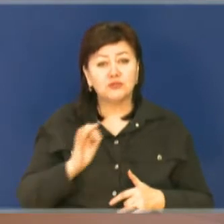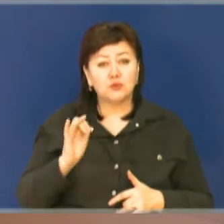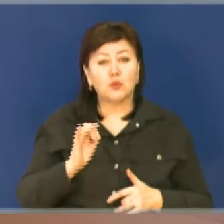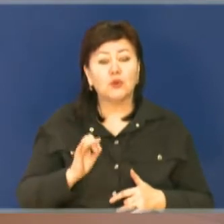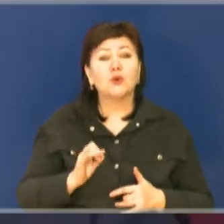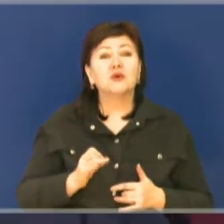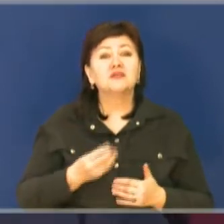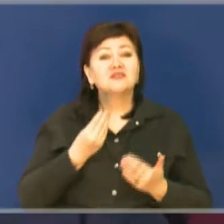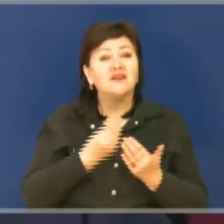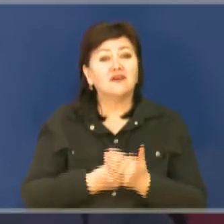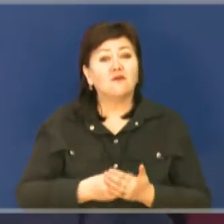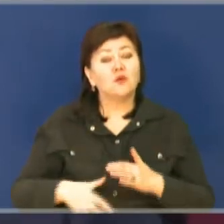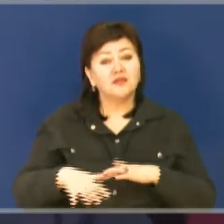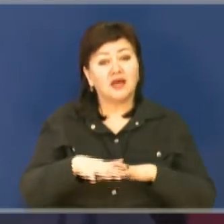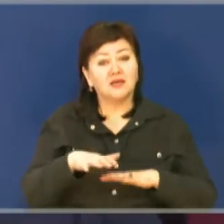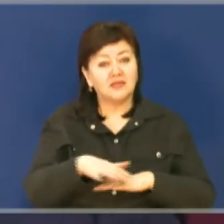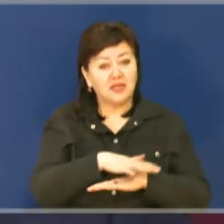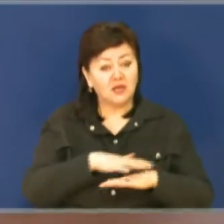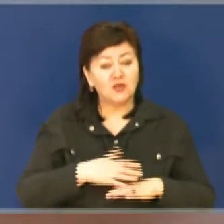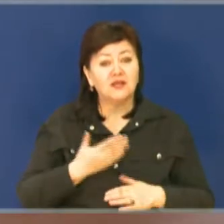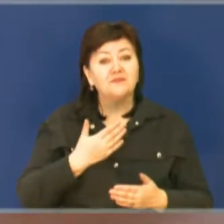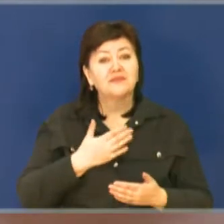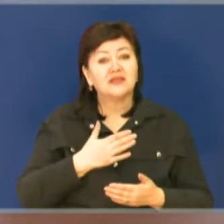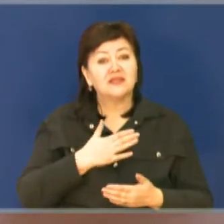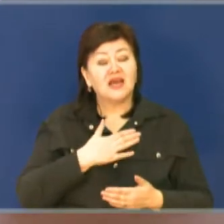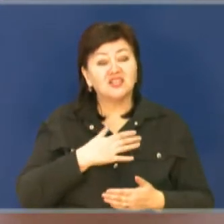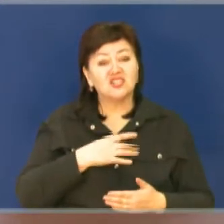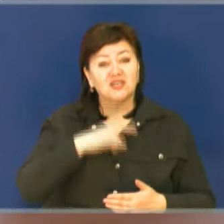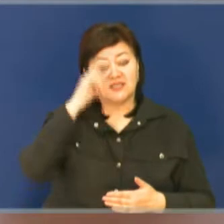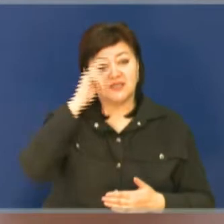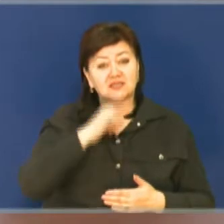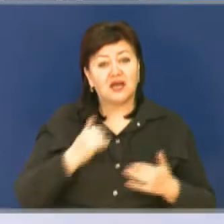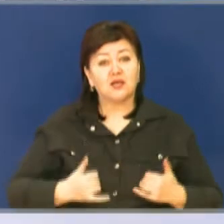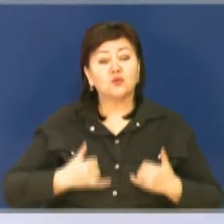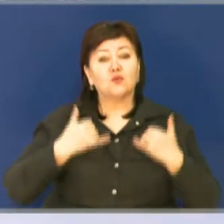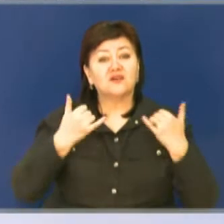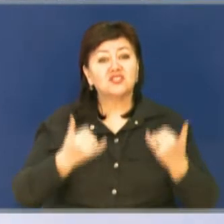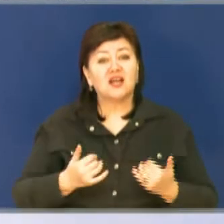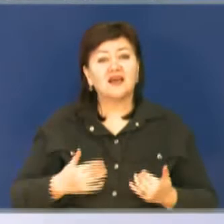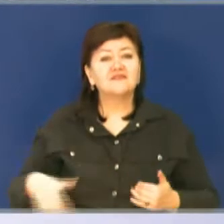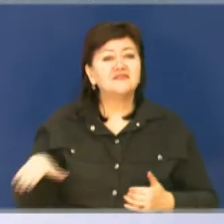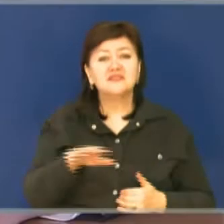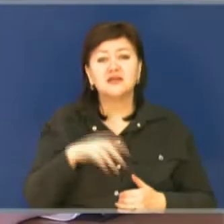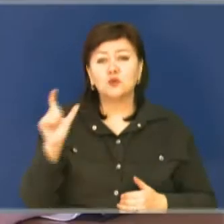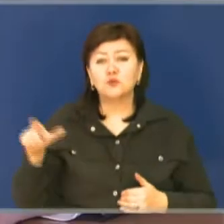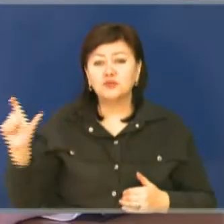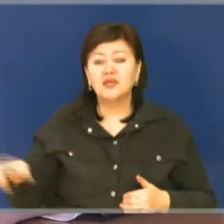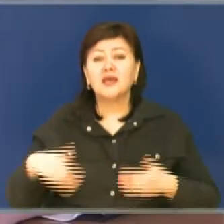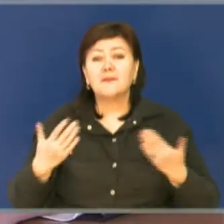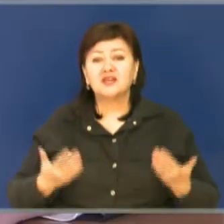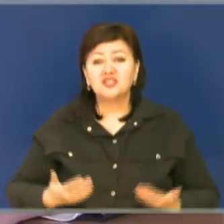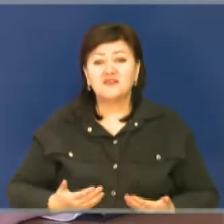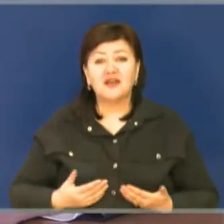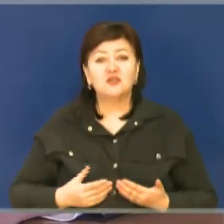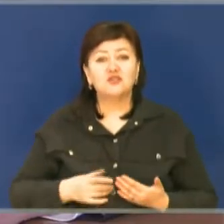народа. Это благодаря тому, что наша страна уважает каждого гражданина, проживающего на этой земле, говорит мужчина. 30 лет,